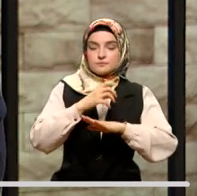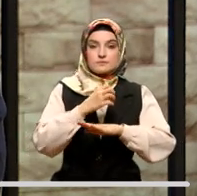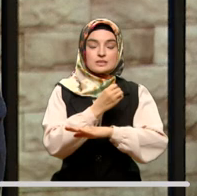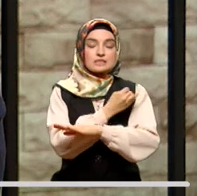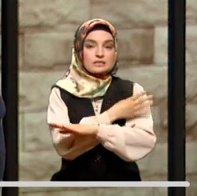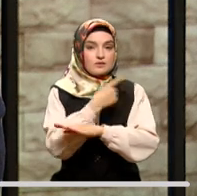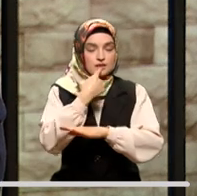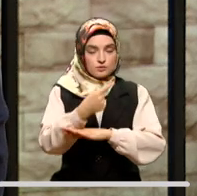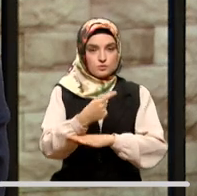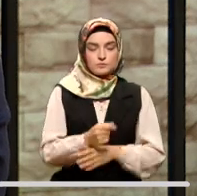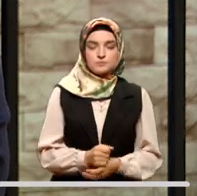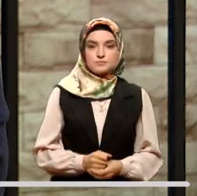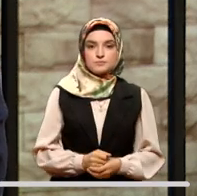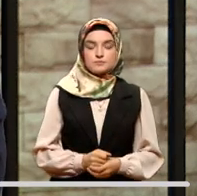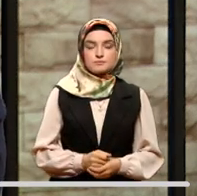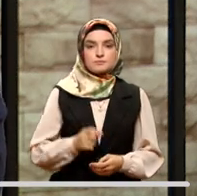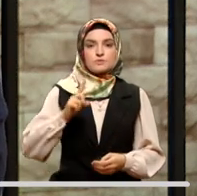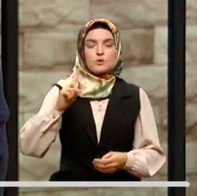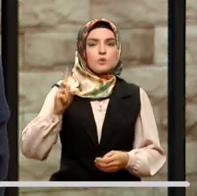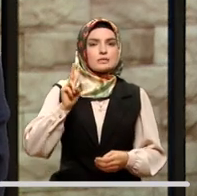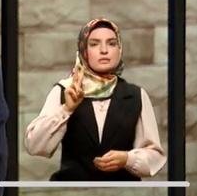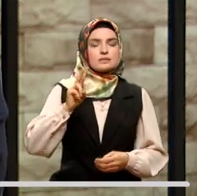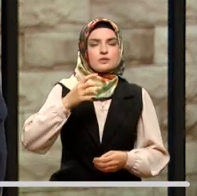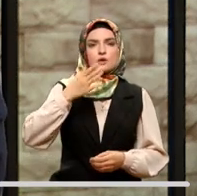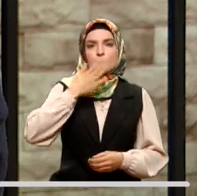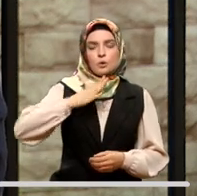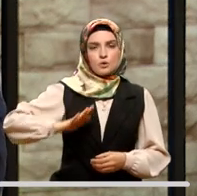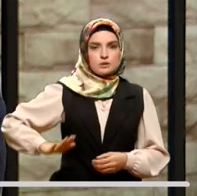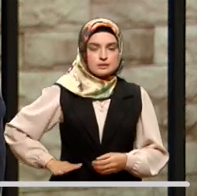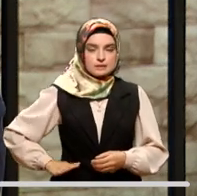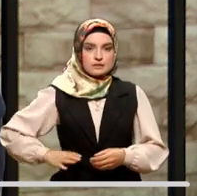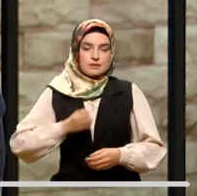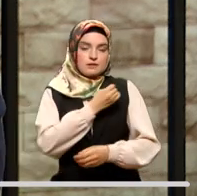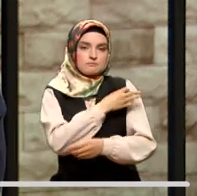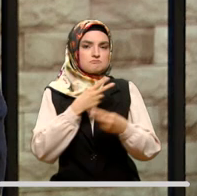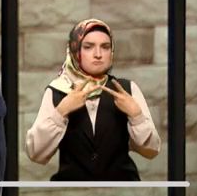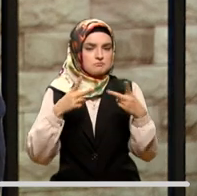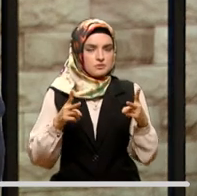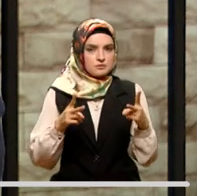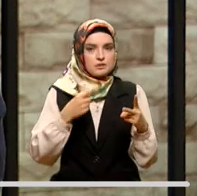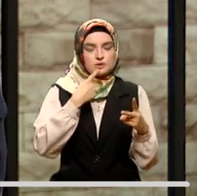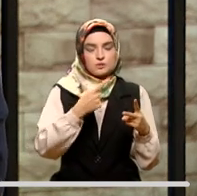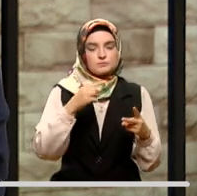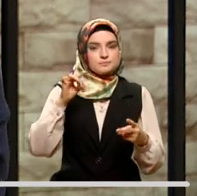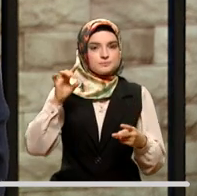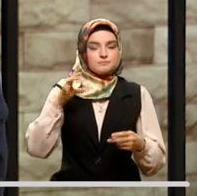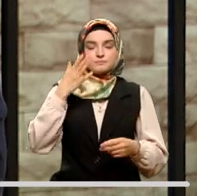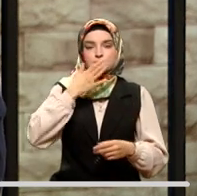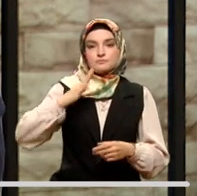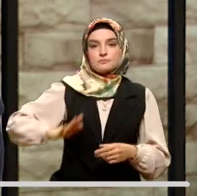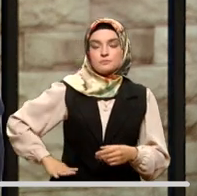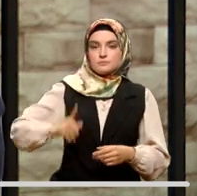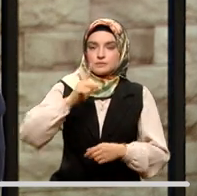biz diyoruz ki işte 12 öğrenci ile sınıf açılabiliyor. Yani 15 öğrenci ile bir